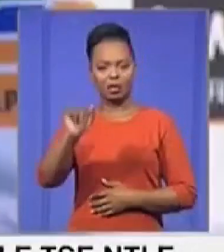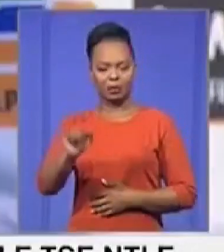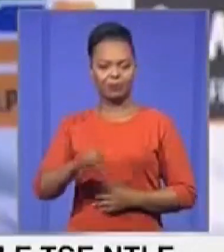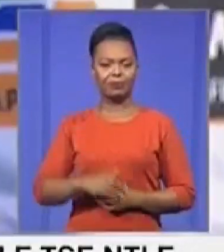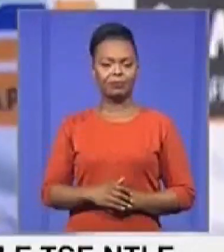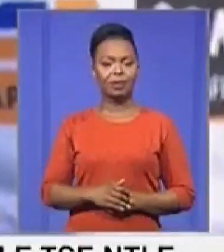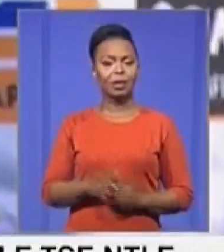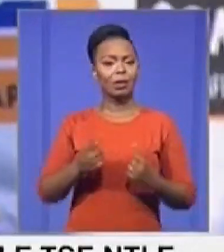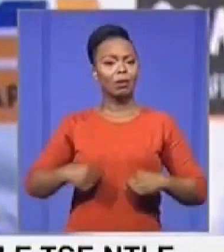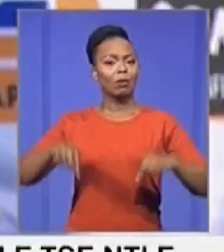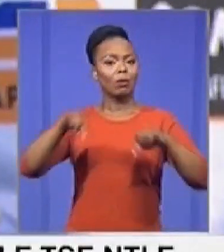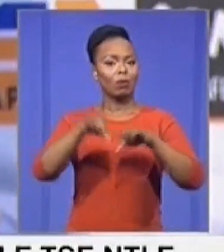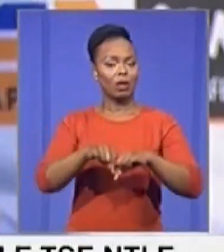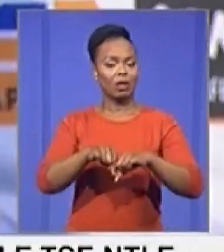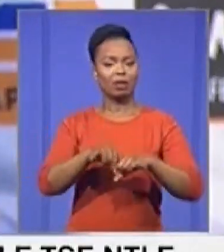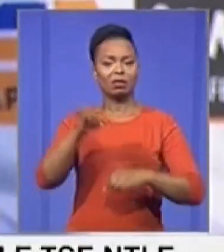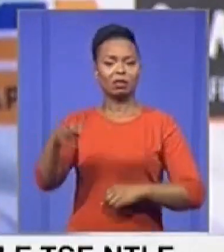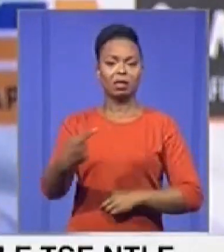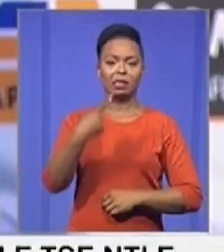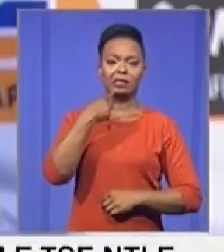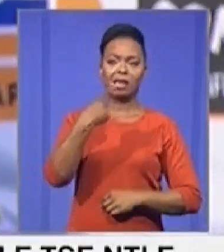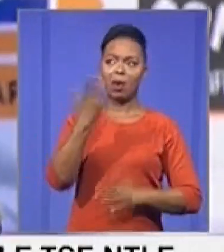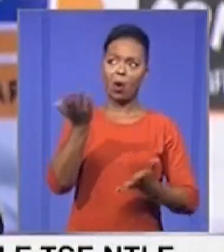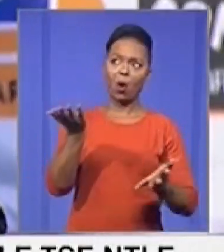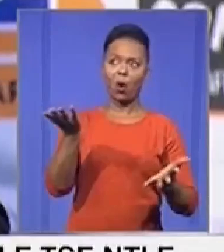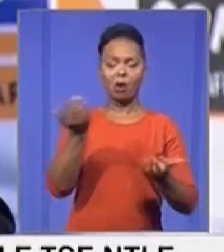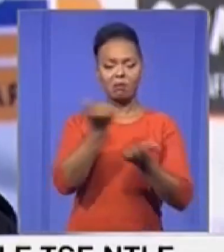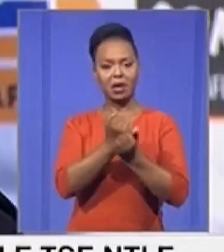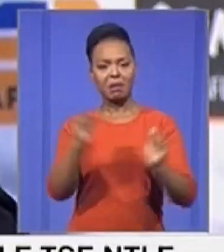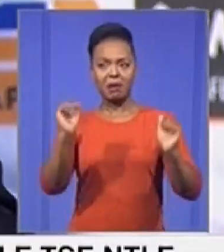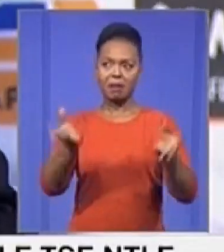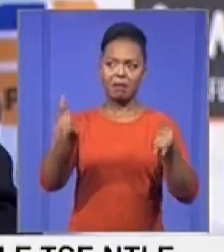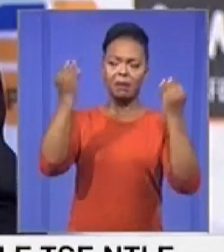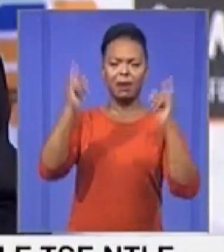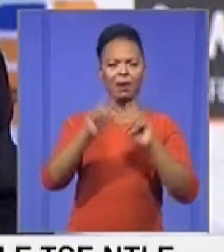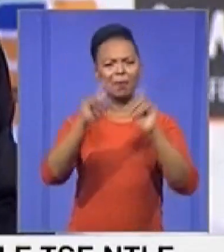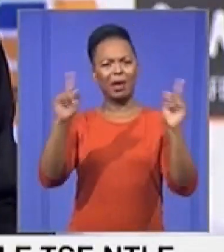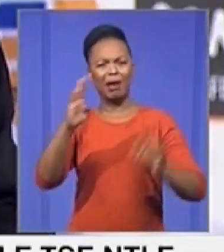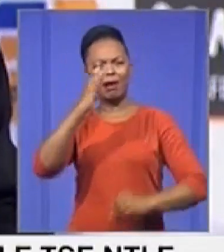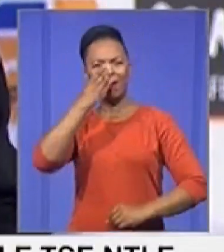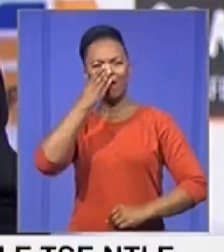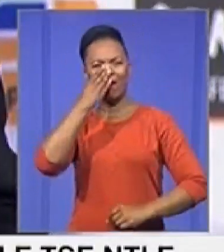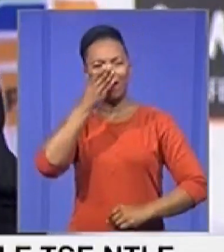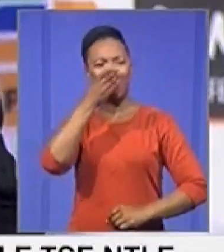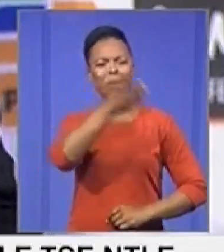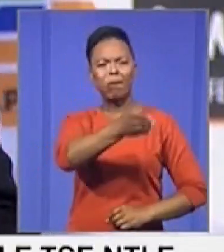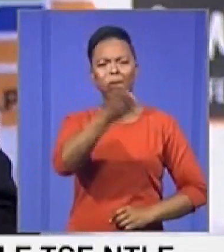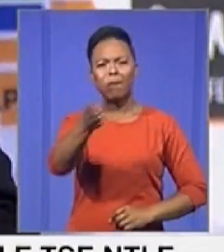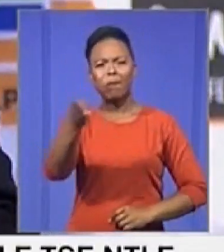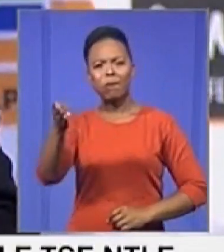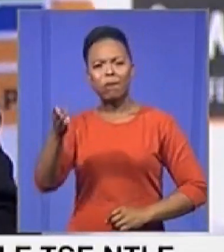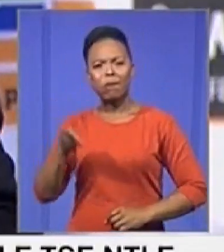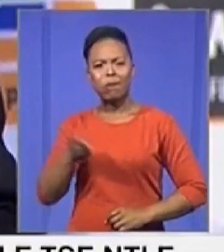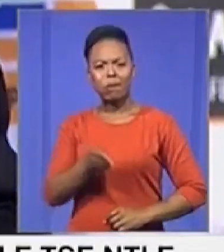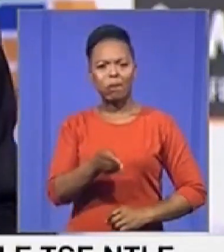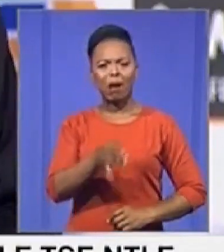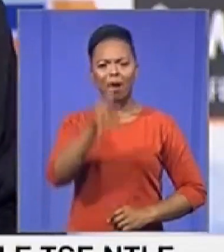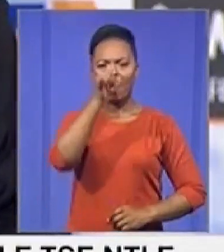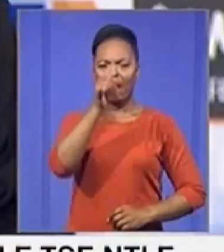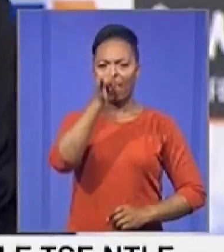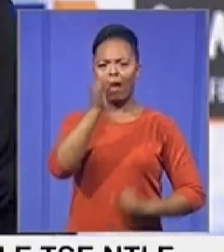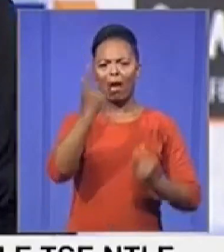Re ka se re go na le tokologo ga ditsotsi di tsamaya go gotlhe ba etsa